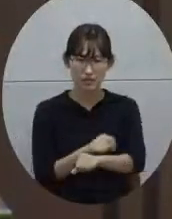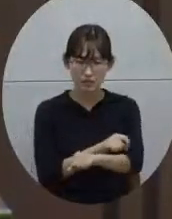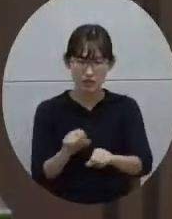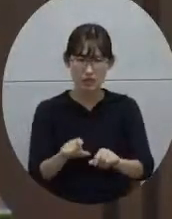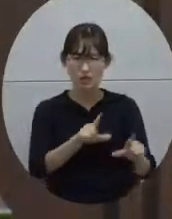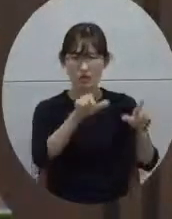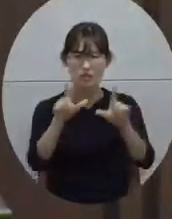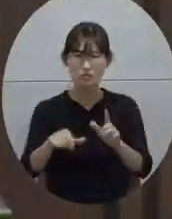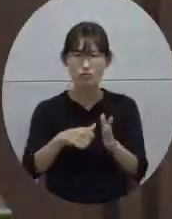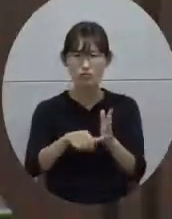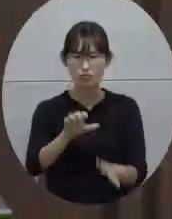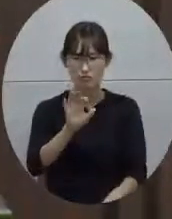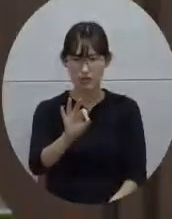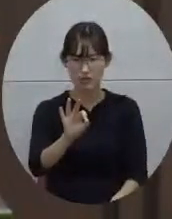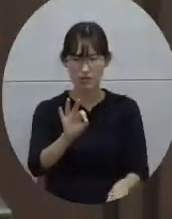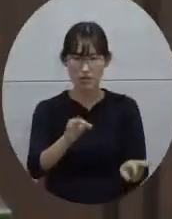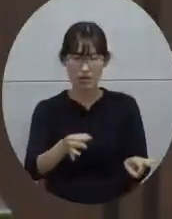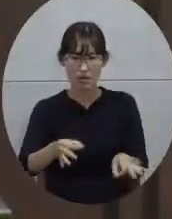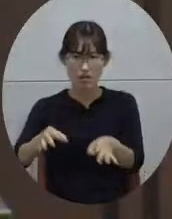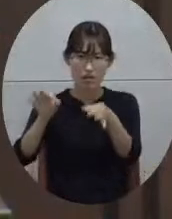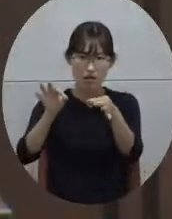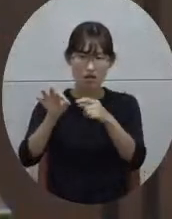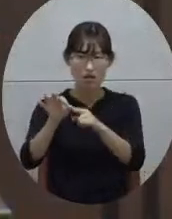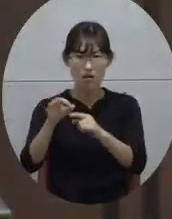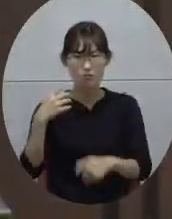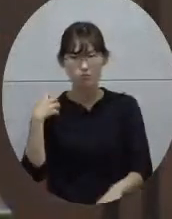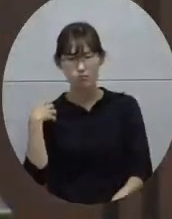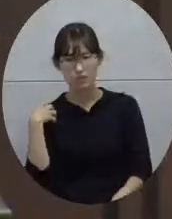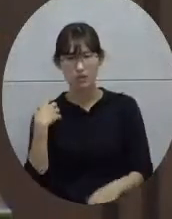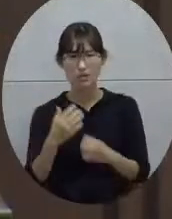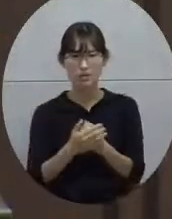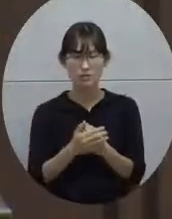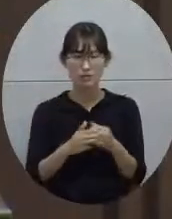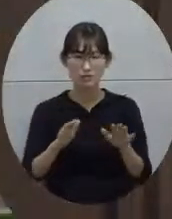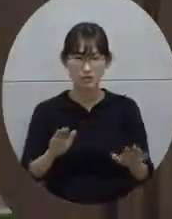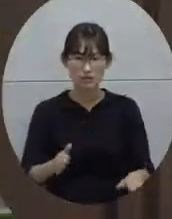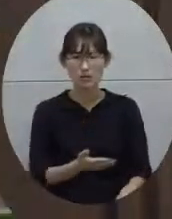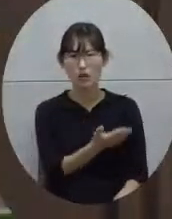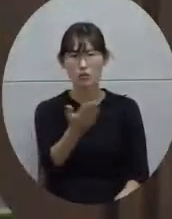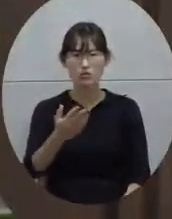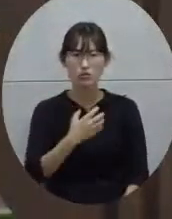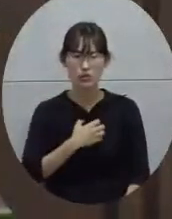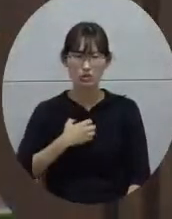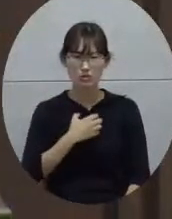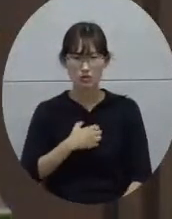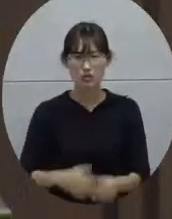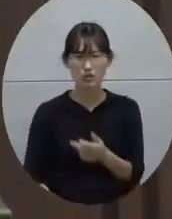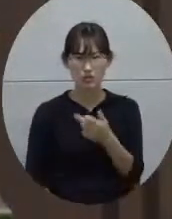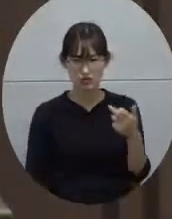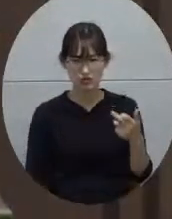물가의 상승이 심상치 않아 시민들의 걱정이 매우 큰 실정입니다.